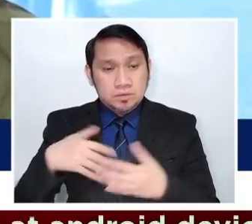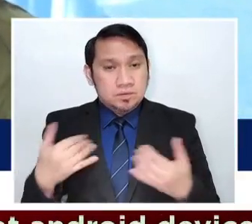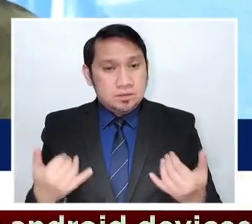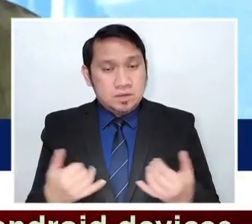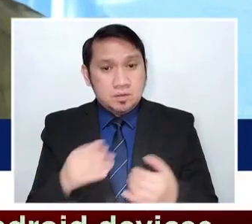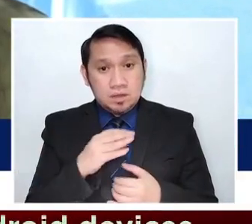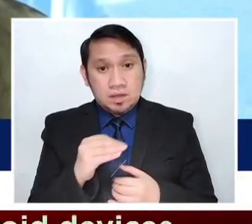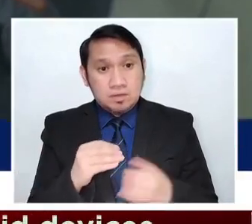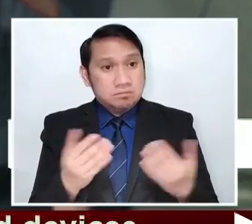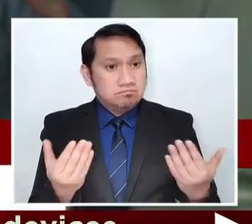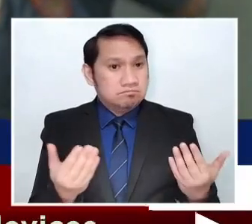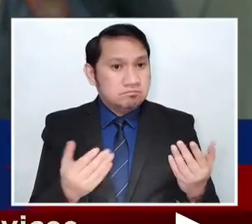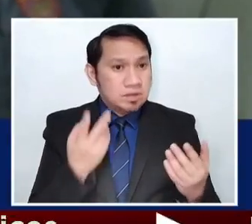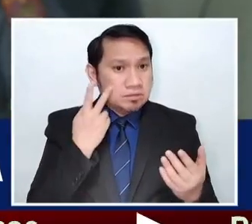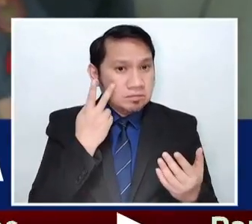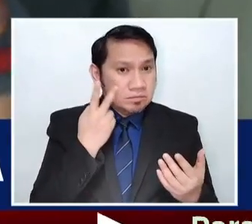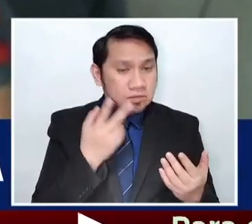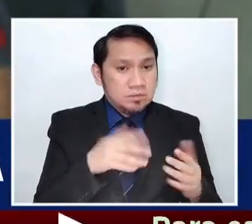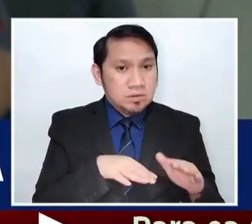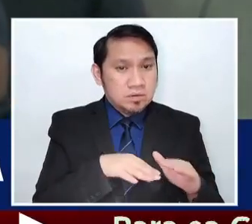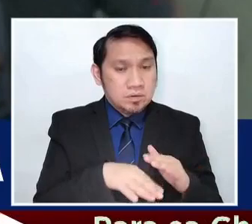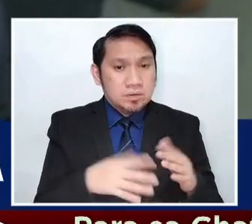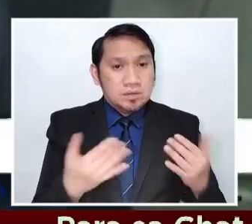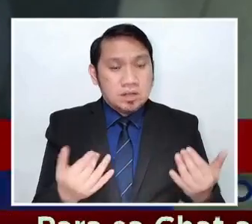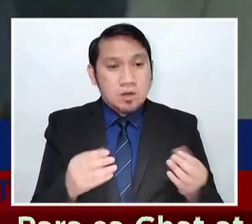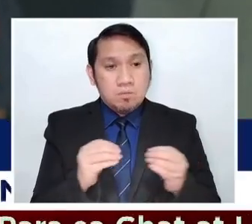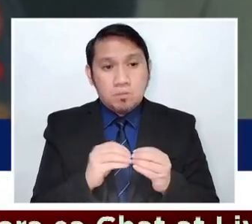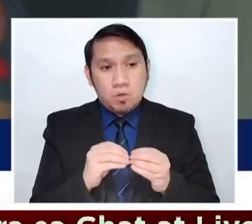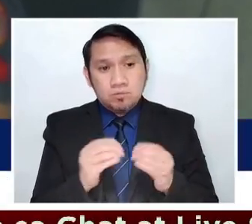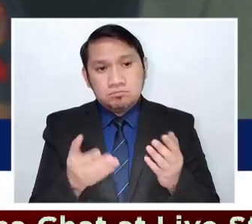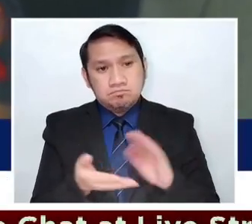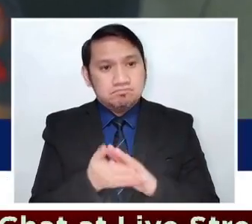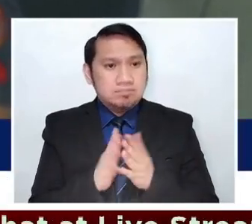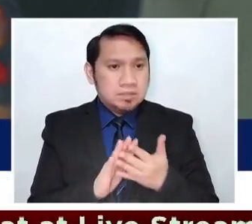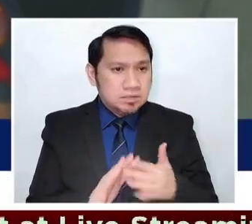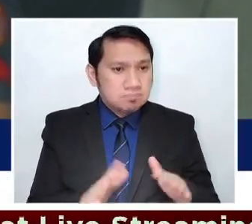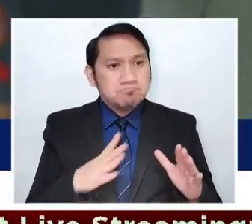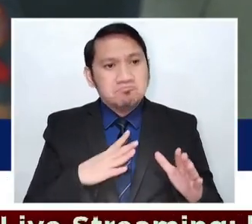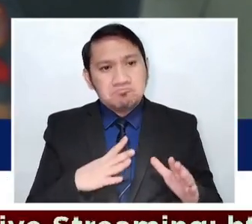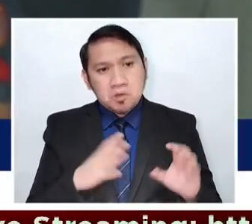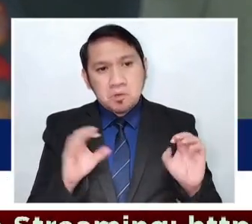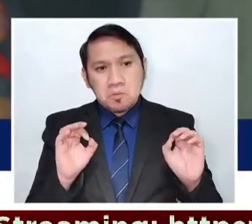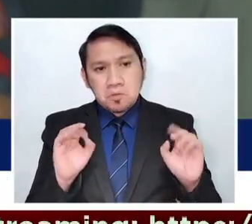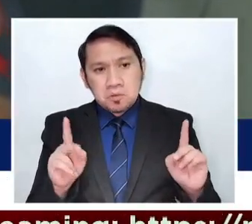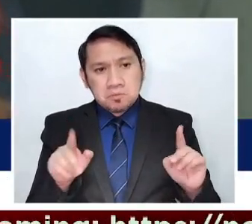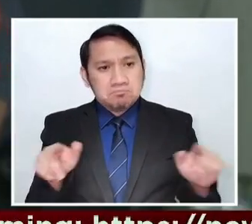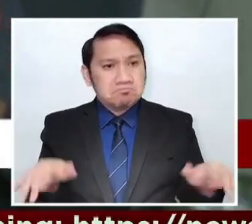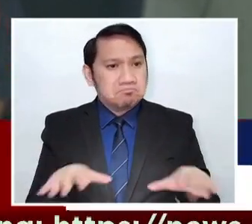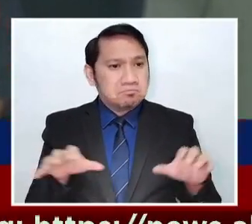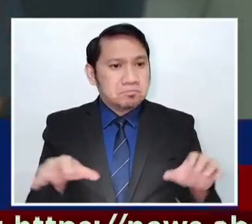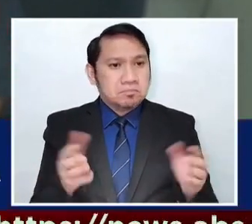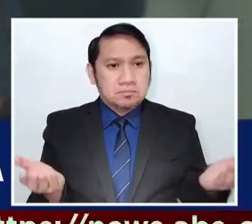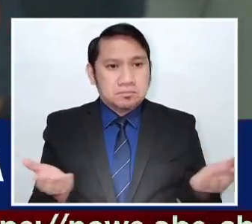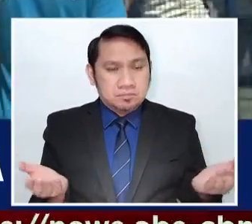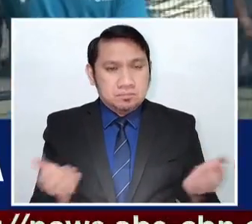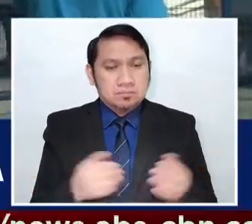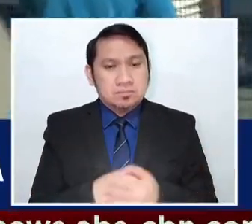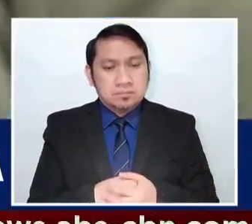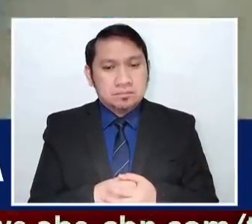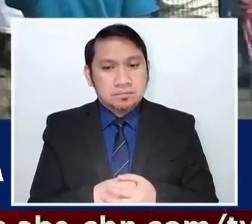Kasi nakita ko bumula sa entrance. Generally, peaceful po yung naging activity natin sa pagdiriwang ng